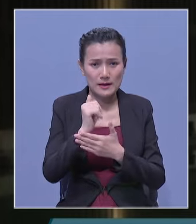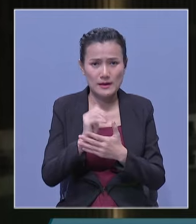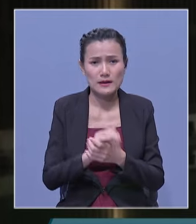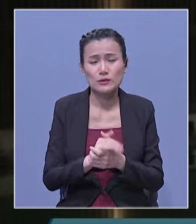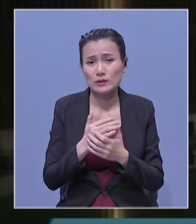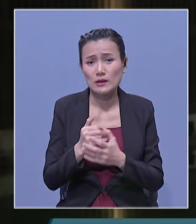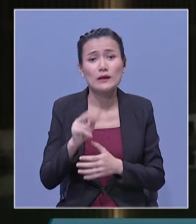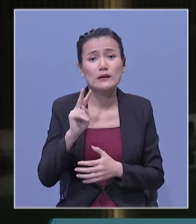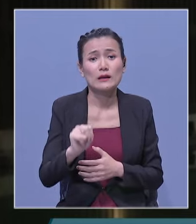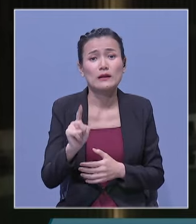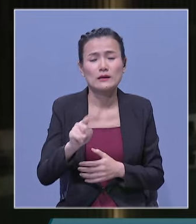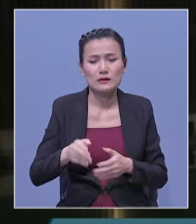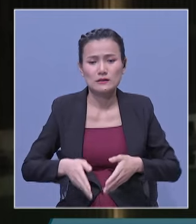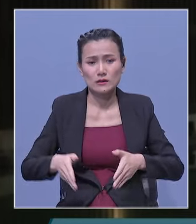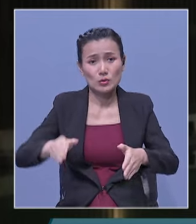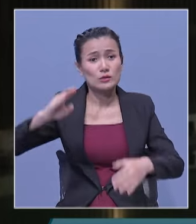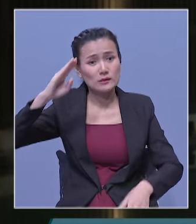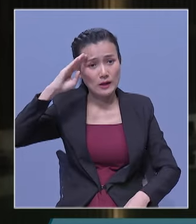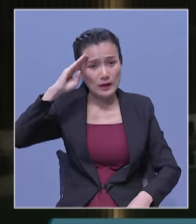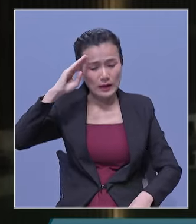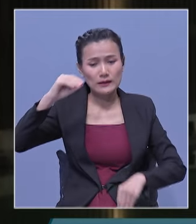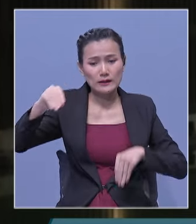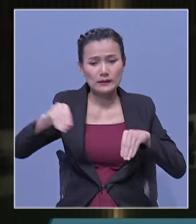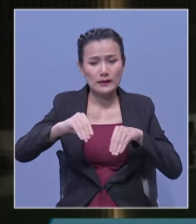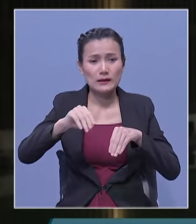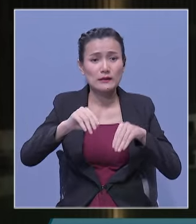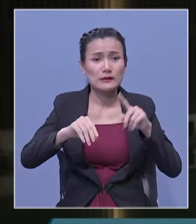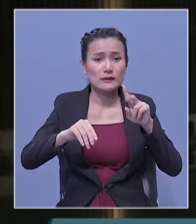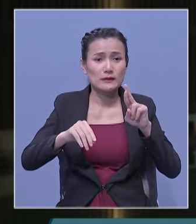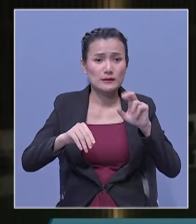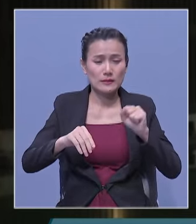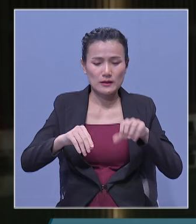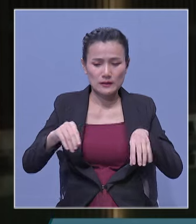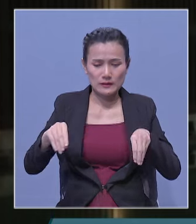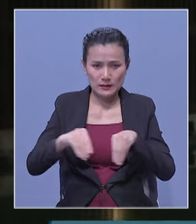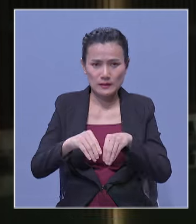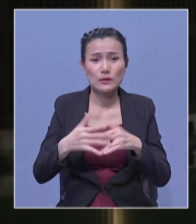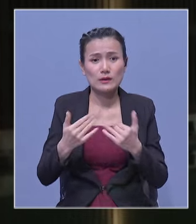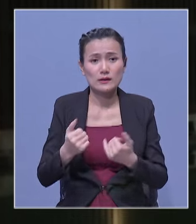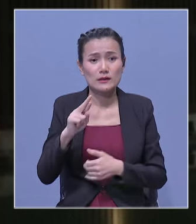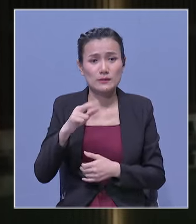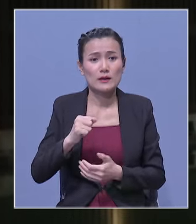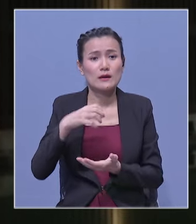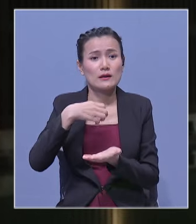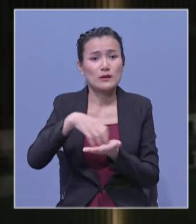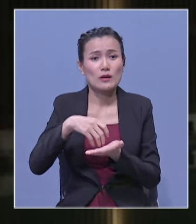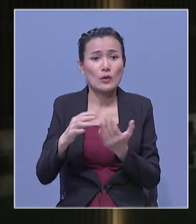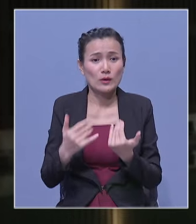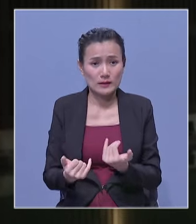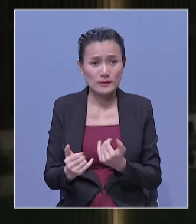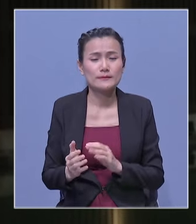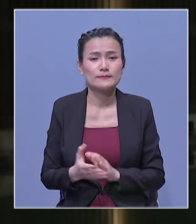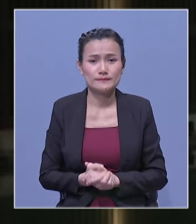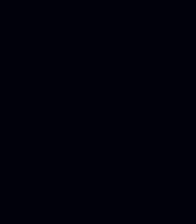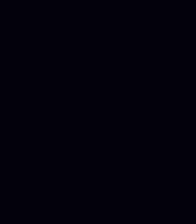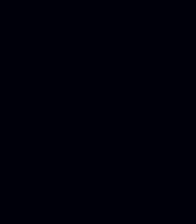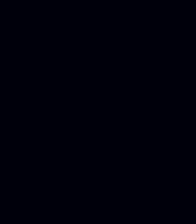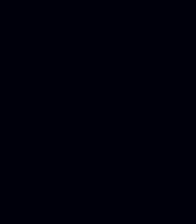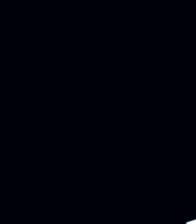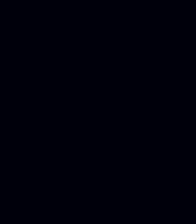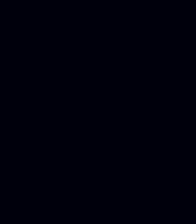ดกันบริเวณถนนทหารหน้าอาคารรัฐสภานะคะทั้งหมดนี้ก็เป็นความเคลื่อนไหวที่อาคารรัฐสภาตั้งแต่ช่วงเช้าที่ผ่านมาค่ะ